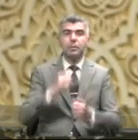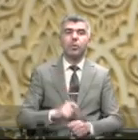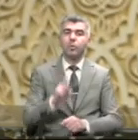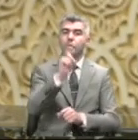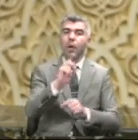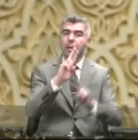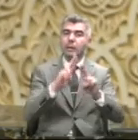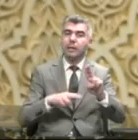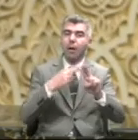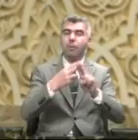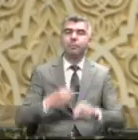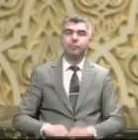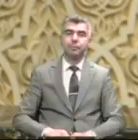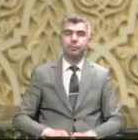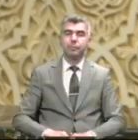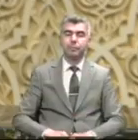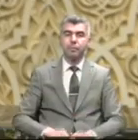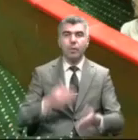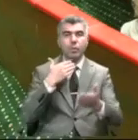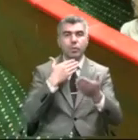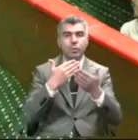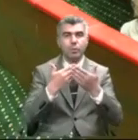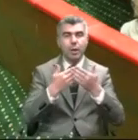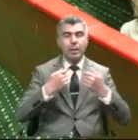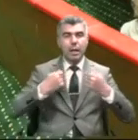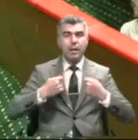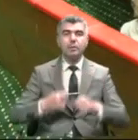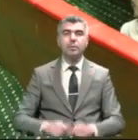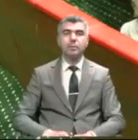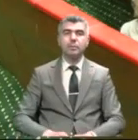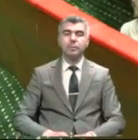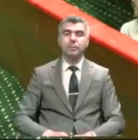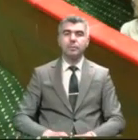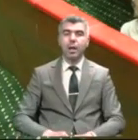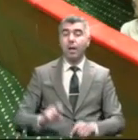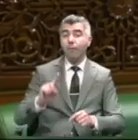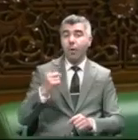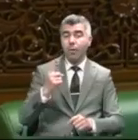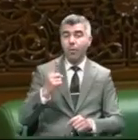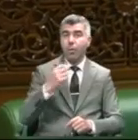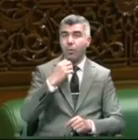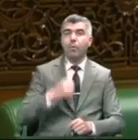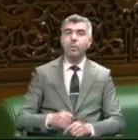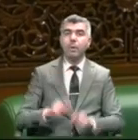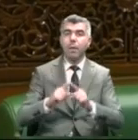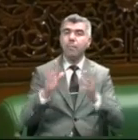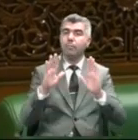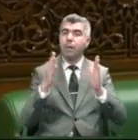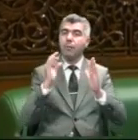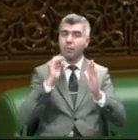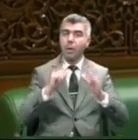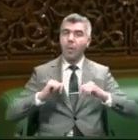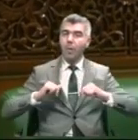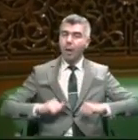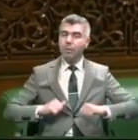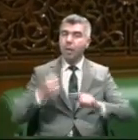رد السيد الوزير شكرا السيد الرئيس في البدايه نود ان نحييكم السيد الوزير المحترم